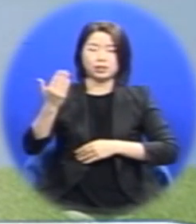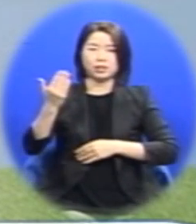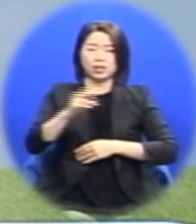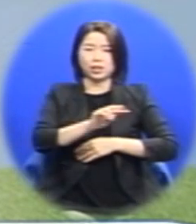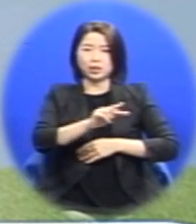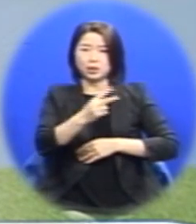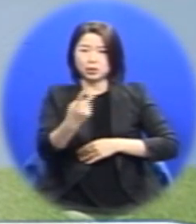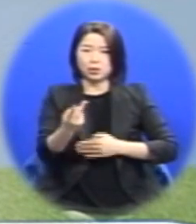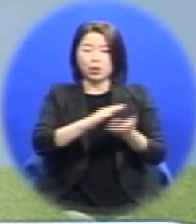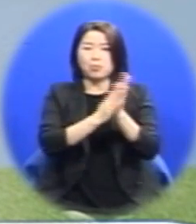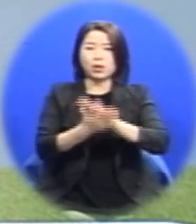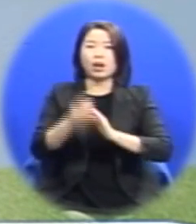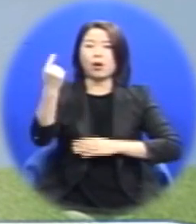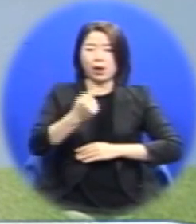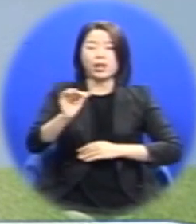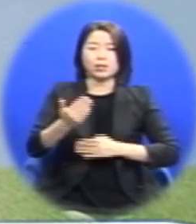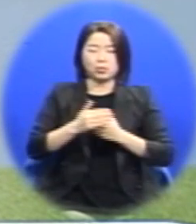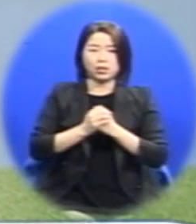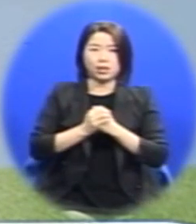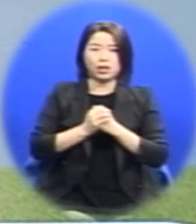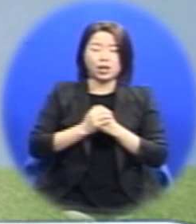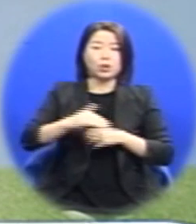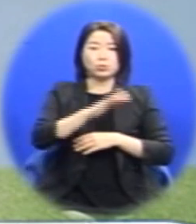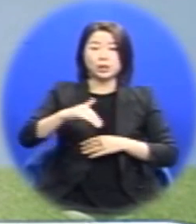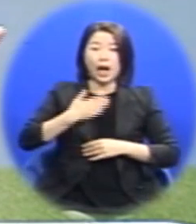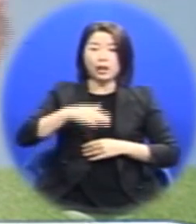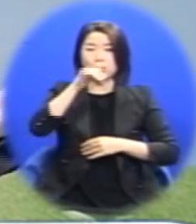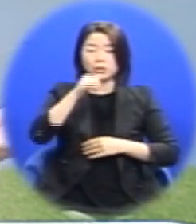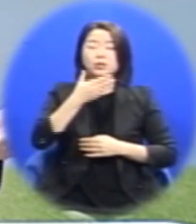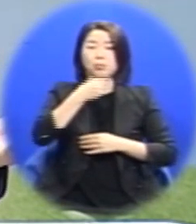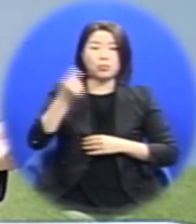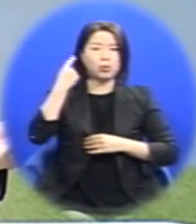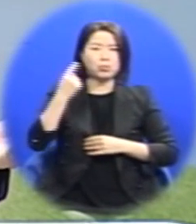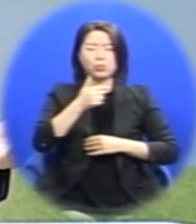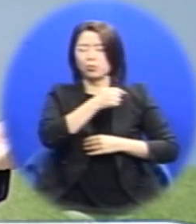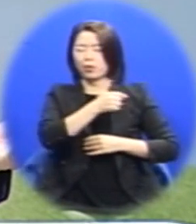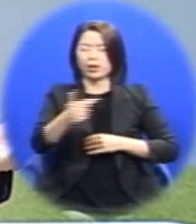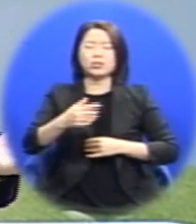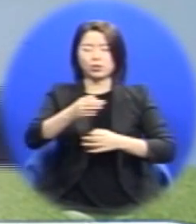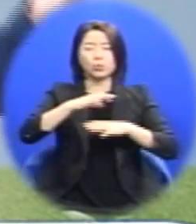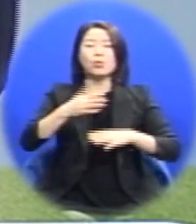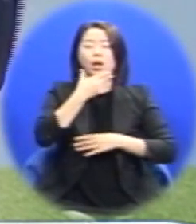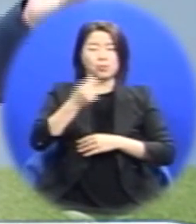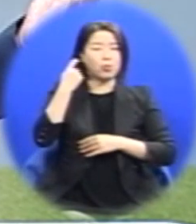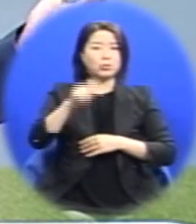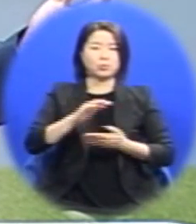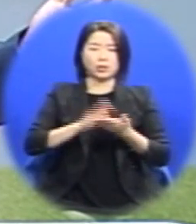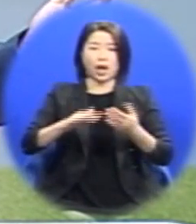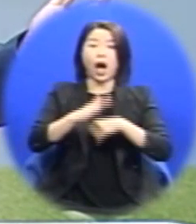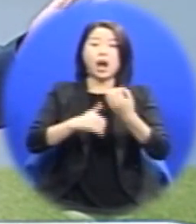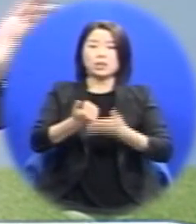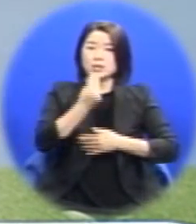이 변화가 와야 합니다. 우리가 알고 있는 복음은요, 굉장히 놀라운 복음이에요. 하나님은